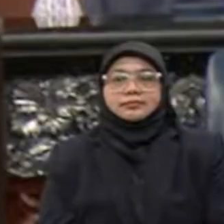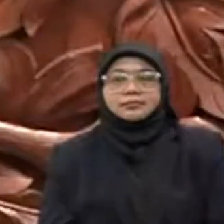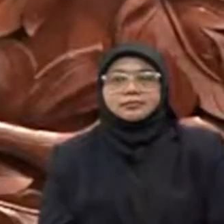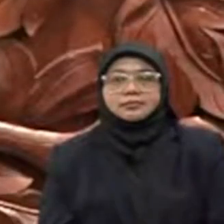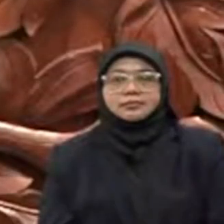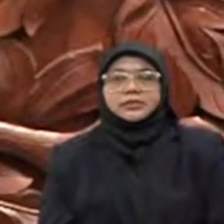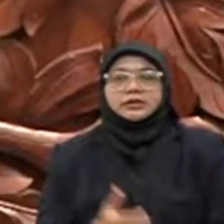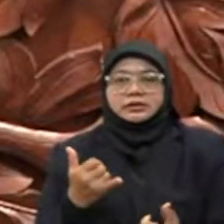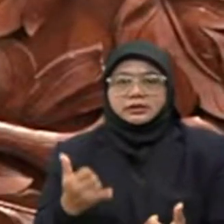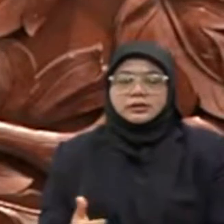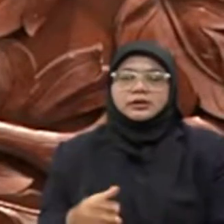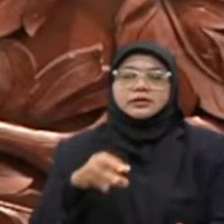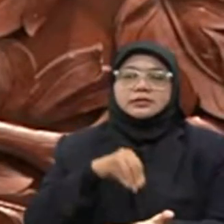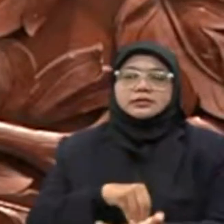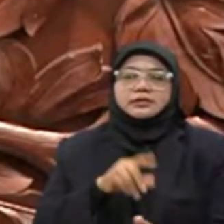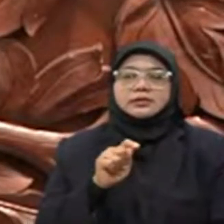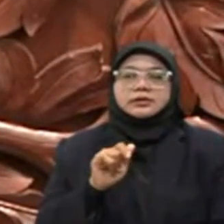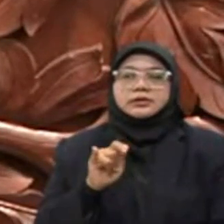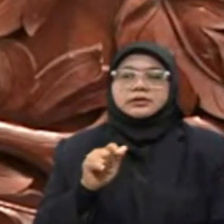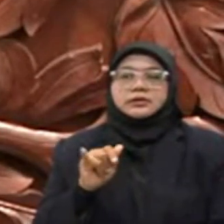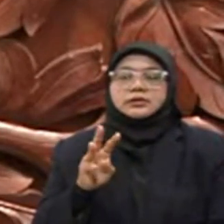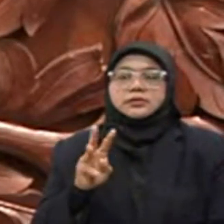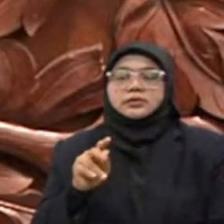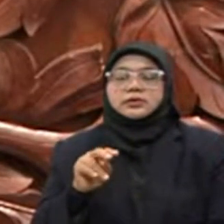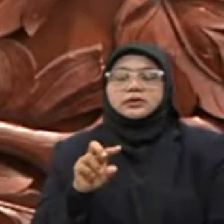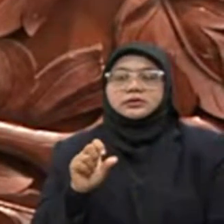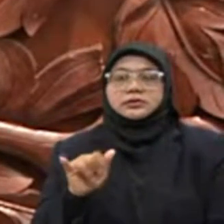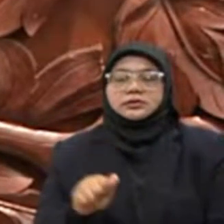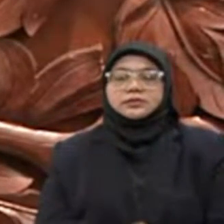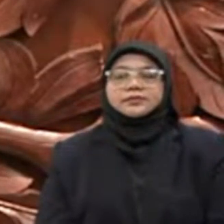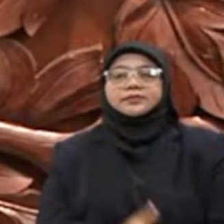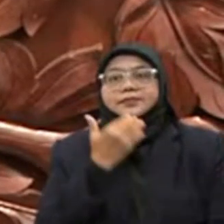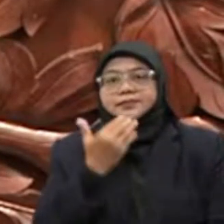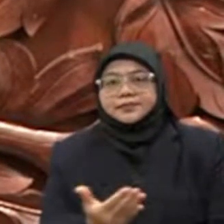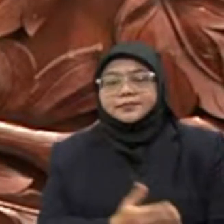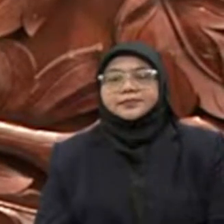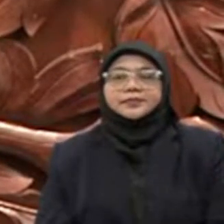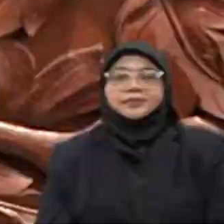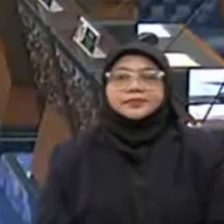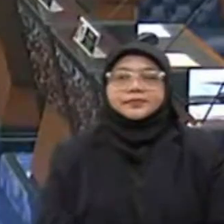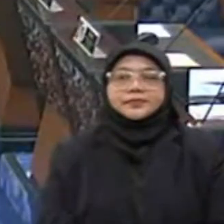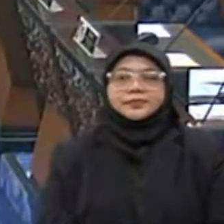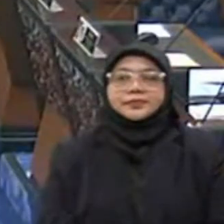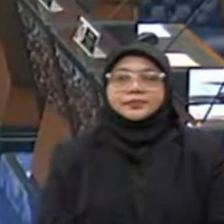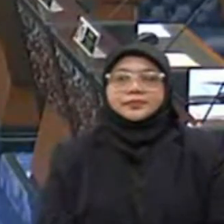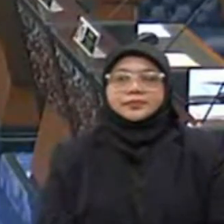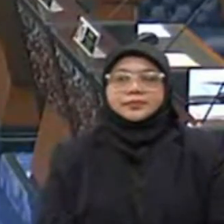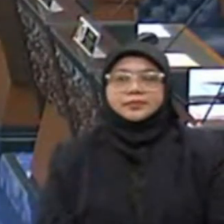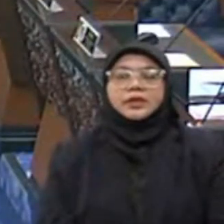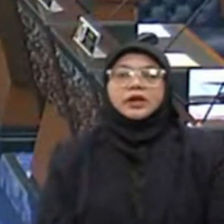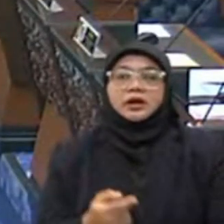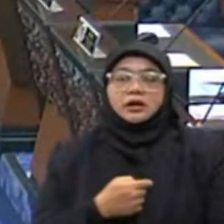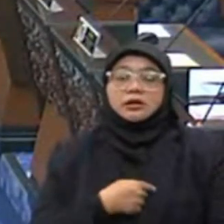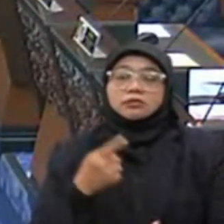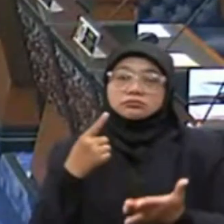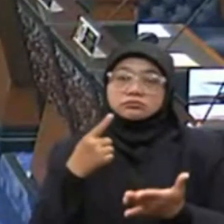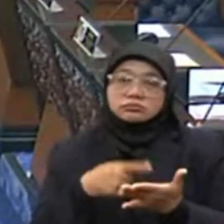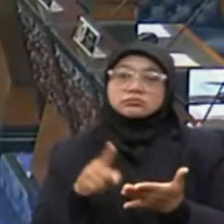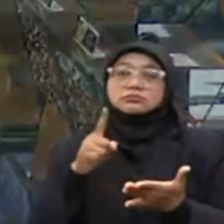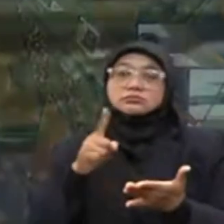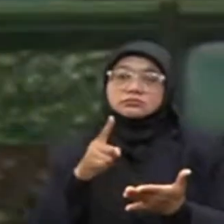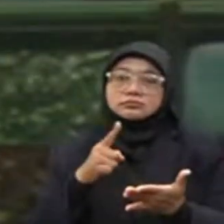eh Titi wangsuran terima kasih saya teliti tadi jawaban